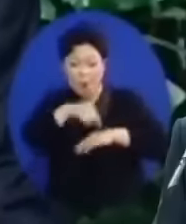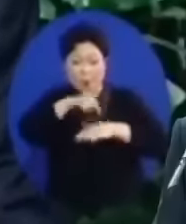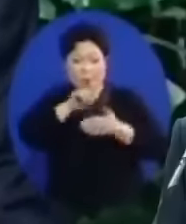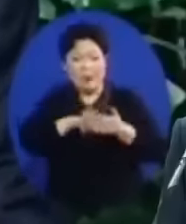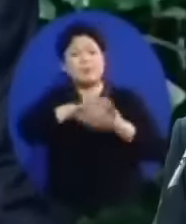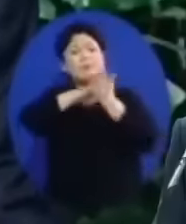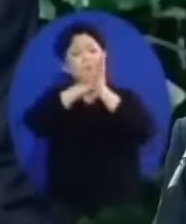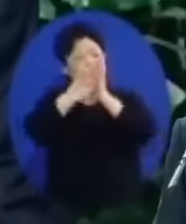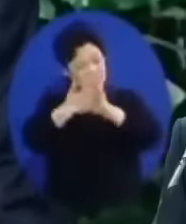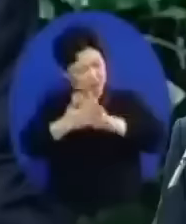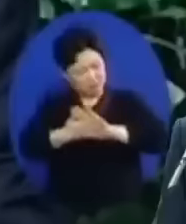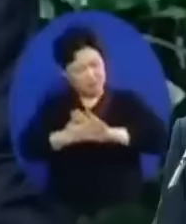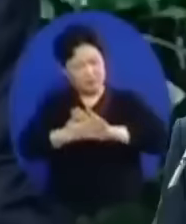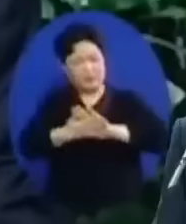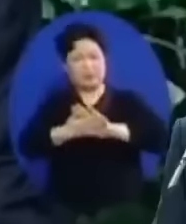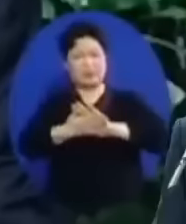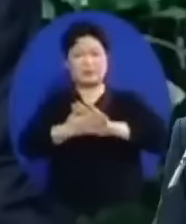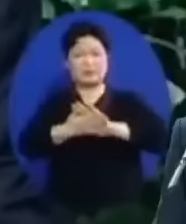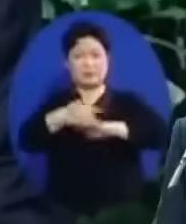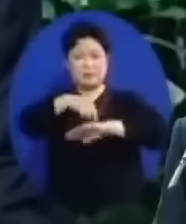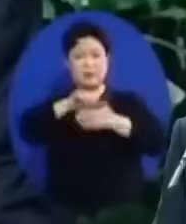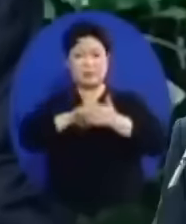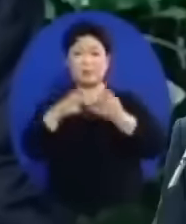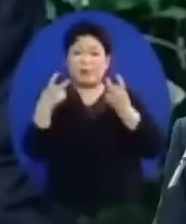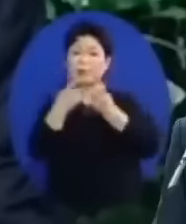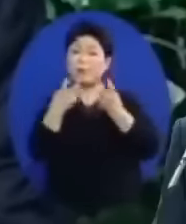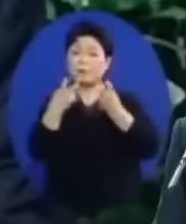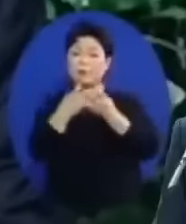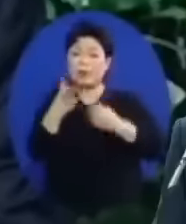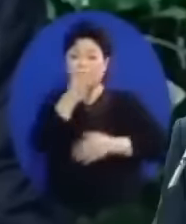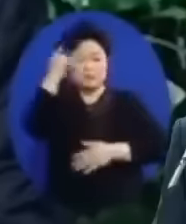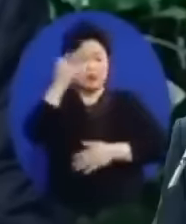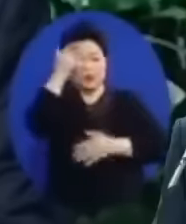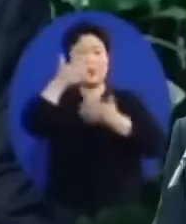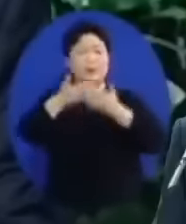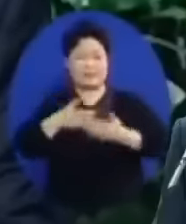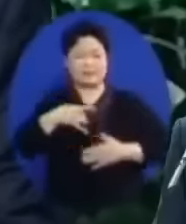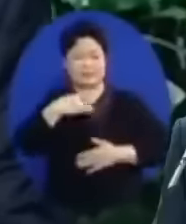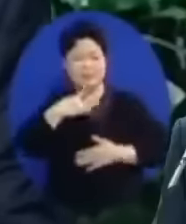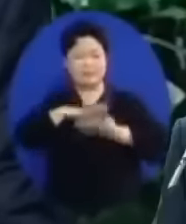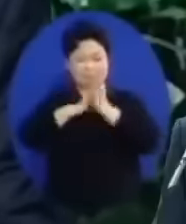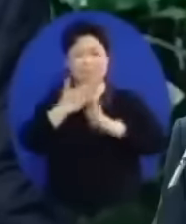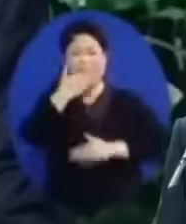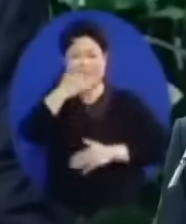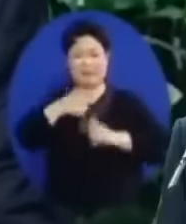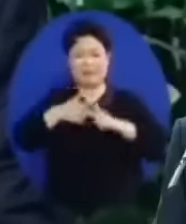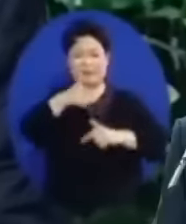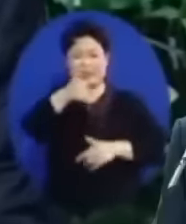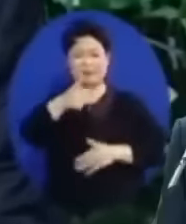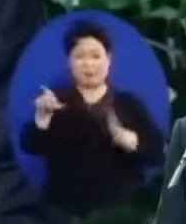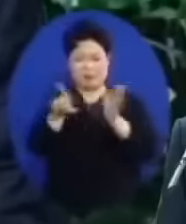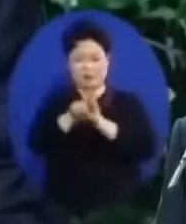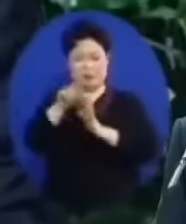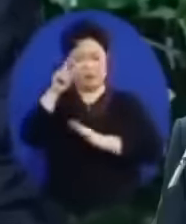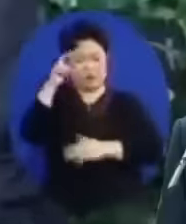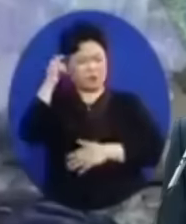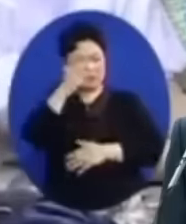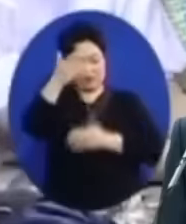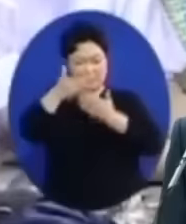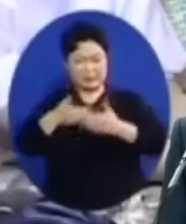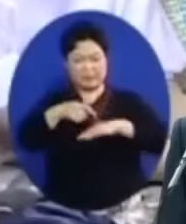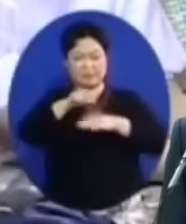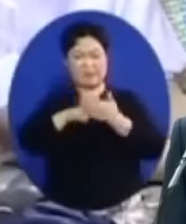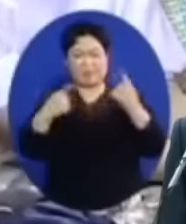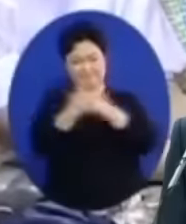마음이 변화되어야 나눠요. 마음이 어떻게 변화됩니까? 성령 받아야 변화되는 것입니다. 예수 믿고 성령 받아야 마음이